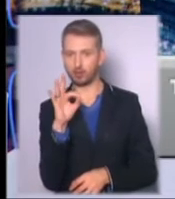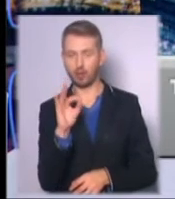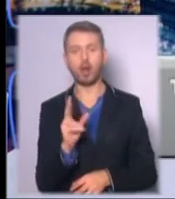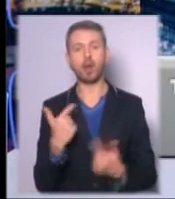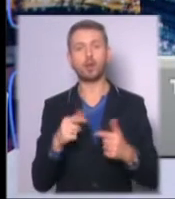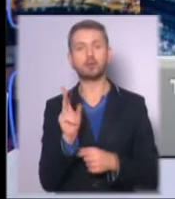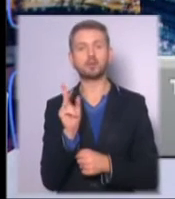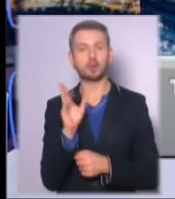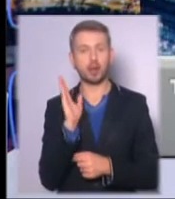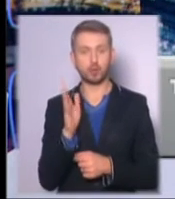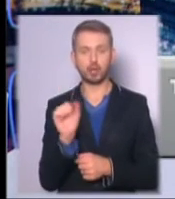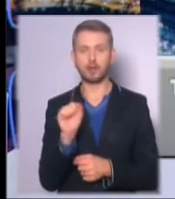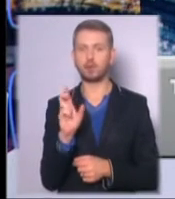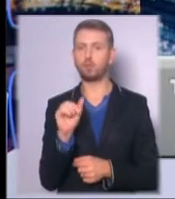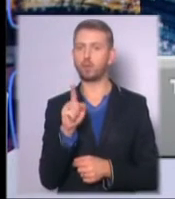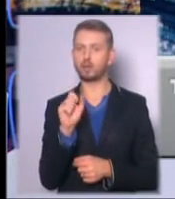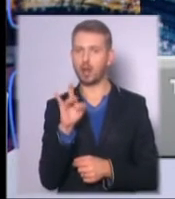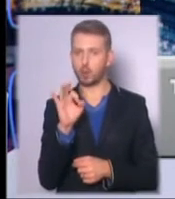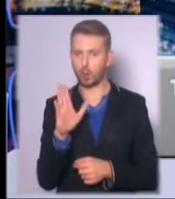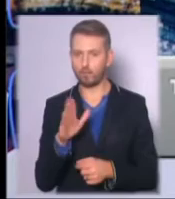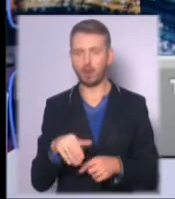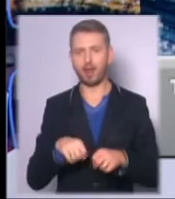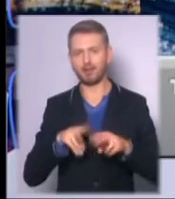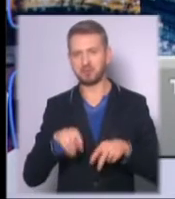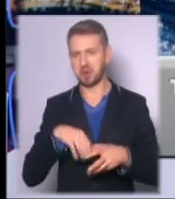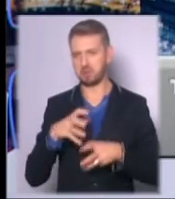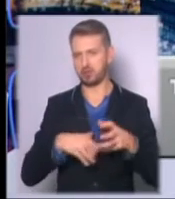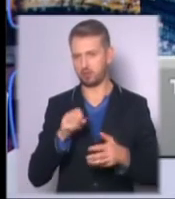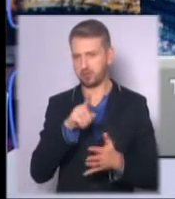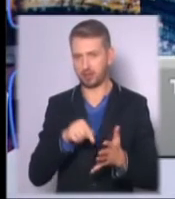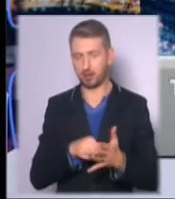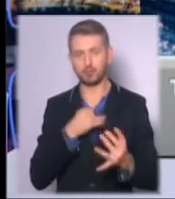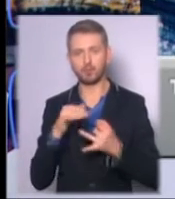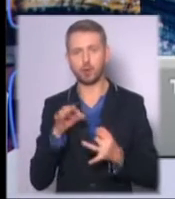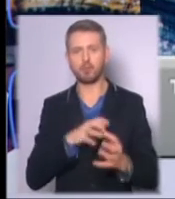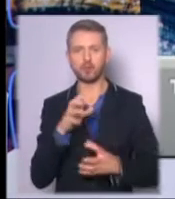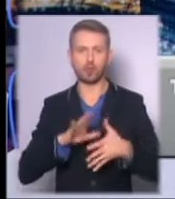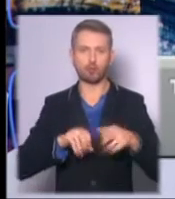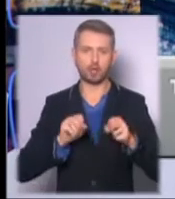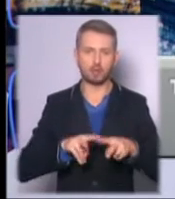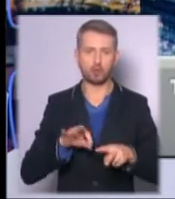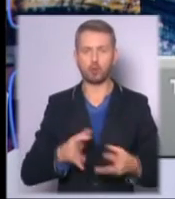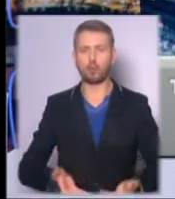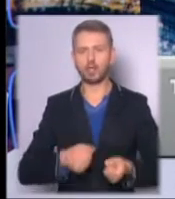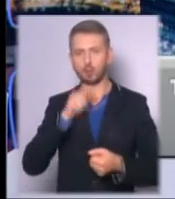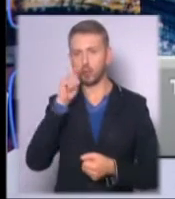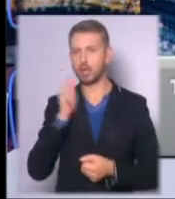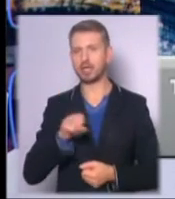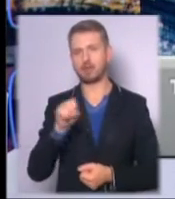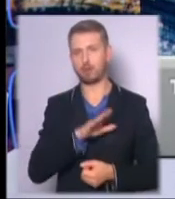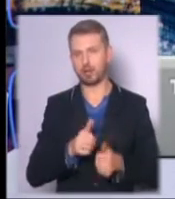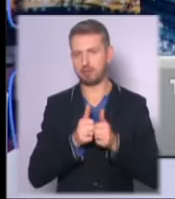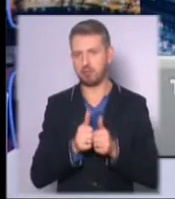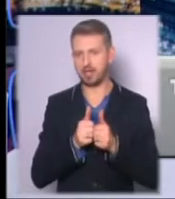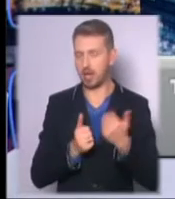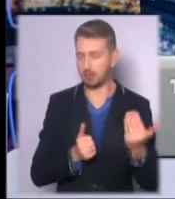блоку стане Андрій Бузаров, експерт-міжнародник, з яким поговоримо про міжнародну безпеку, про підтримку України європейськими партнерами